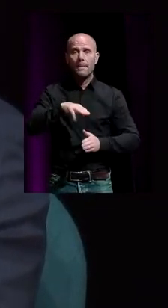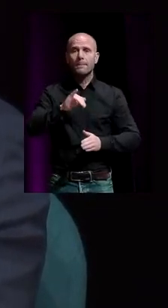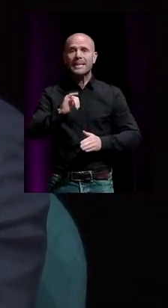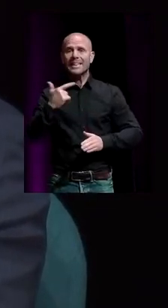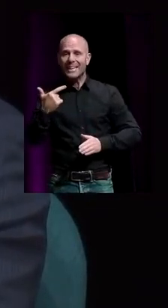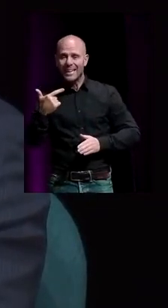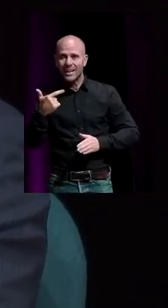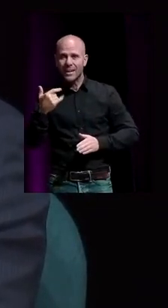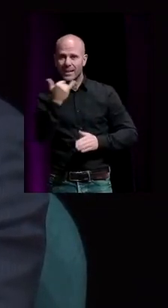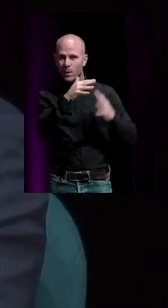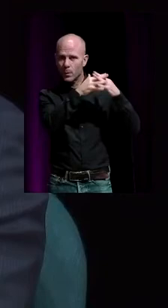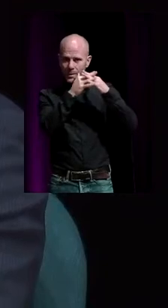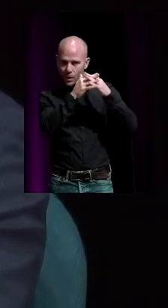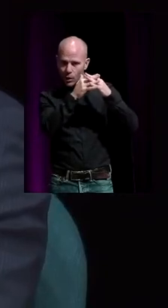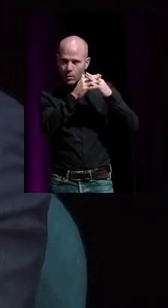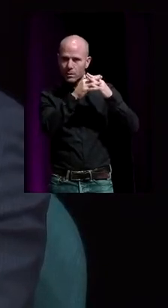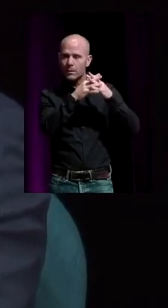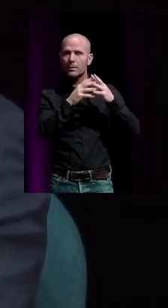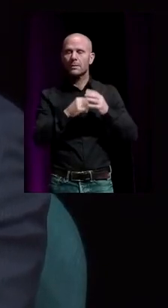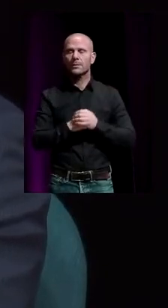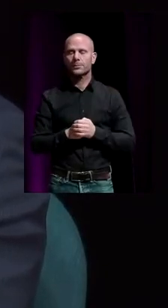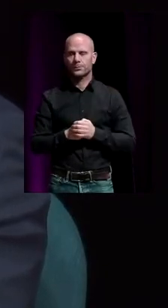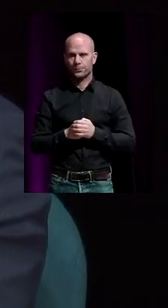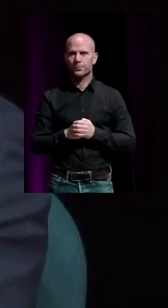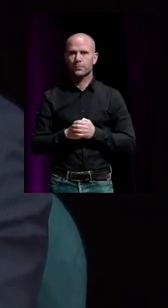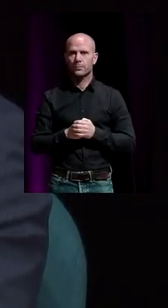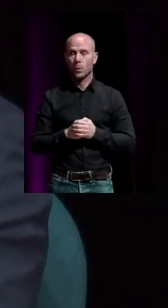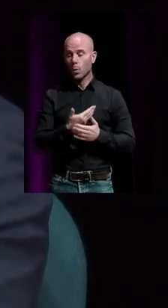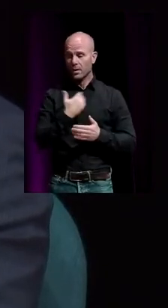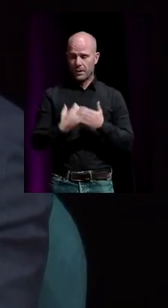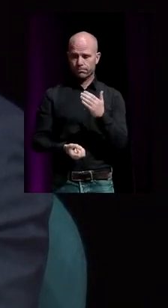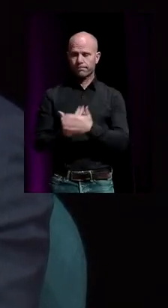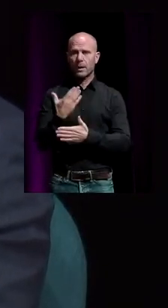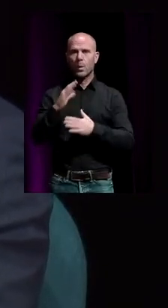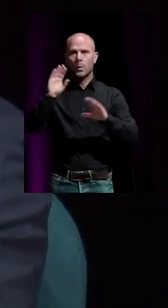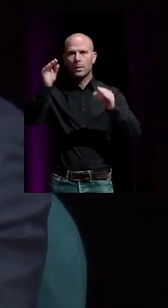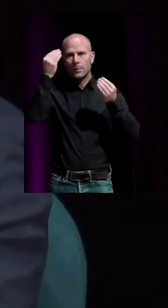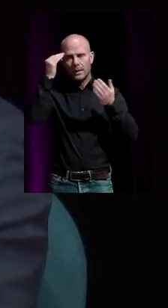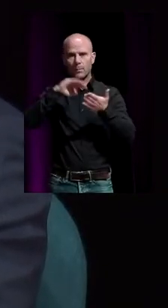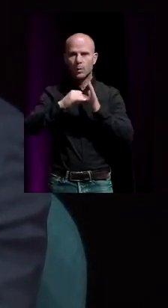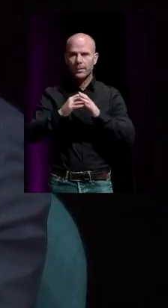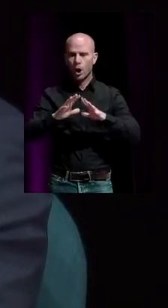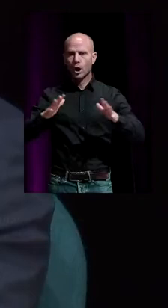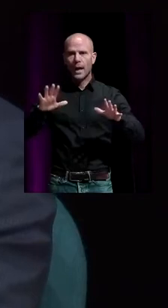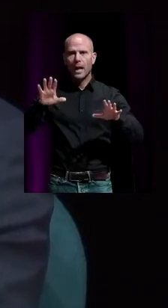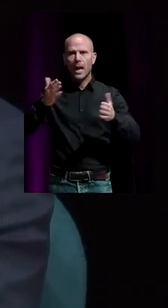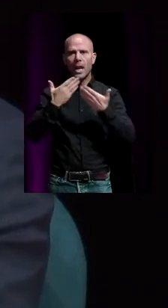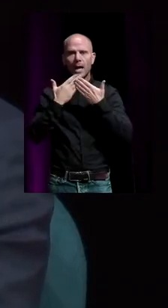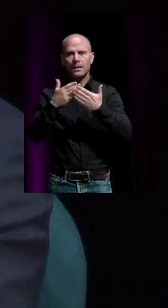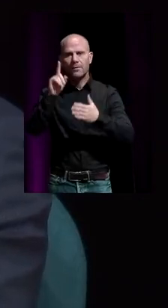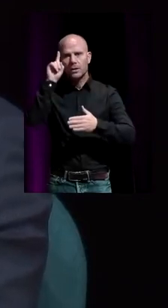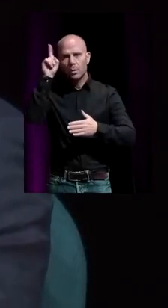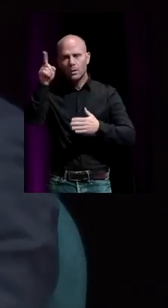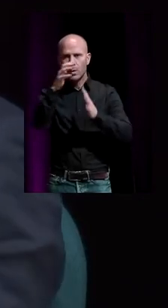i USA. Och så har vi ett utbildningsprojekt där man ökar läsförståelsen och den matematiska